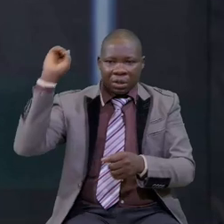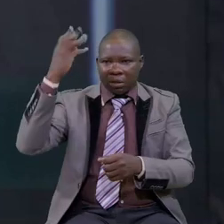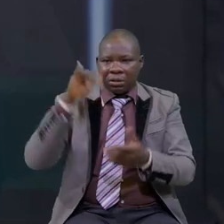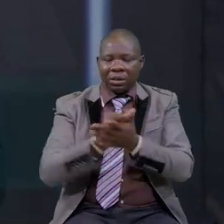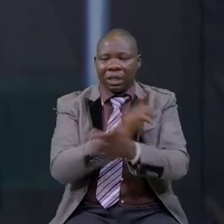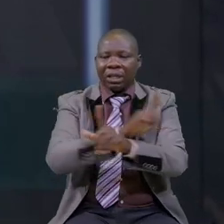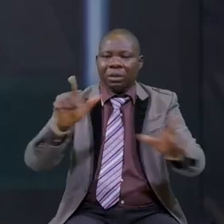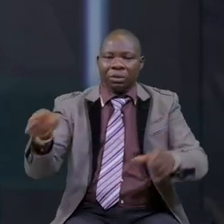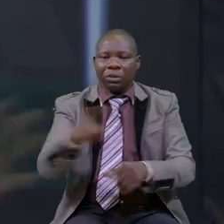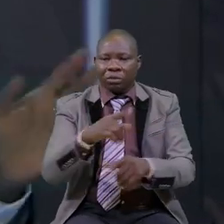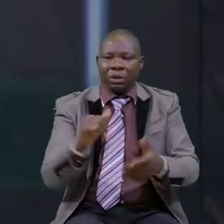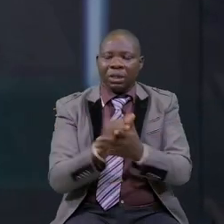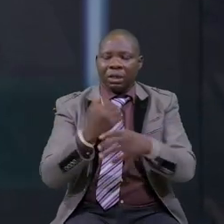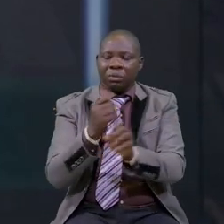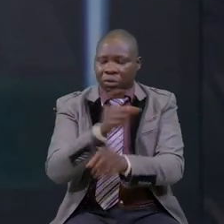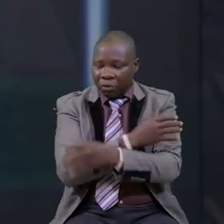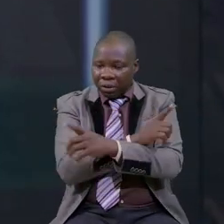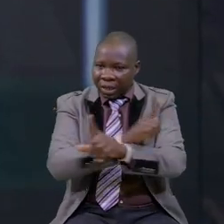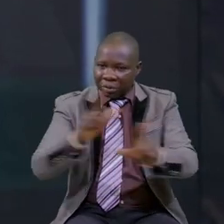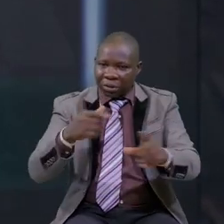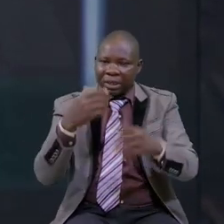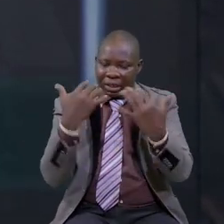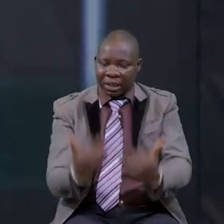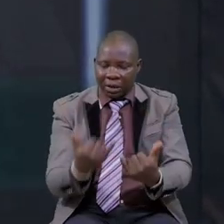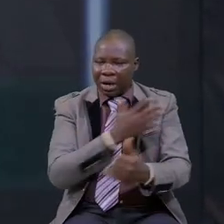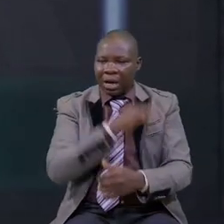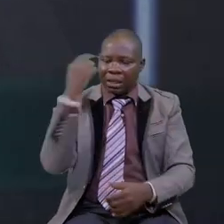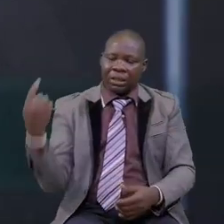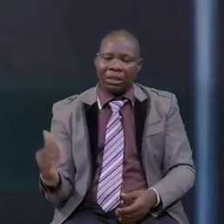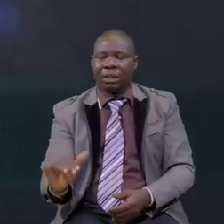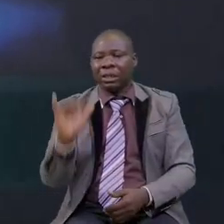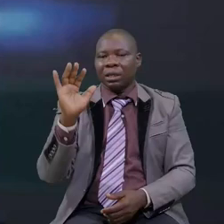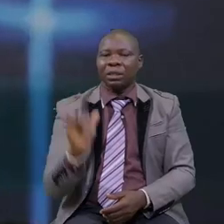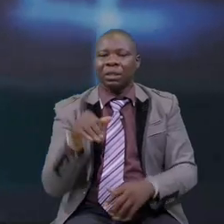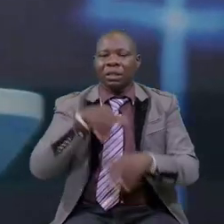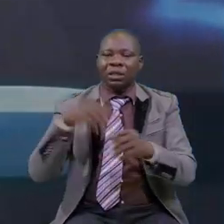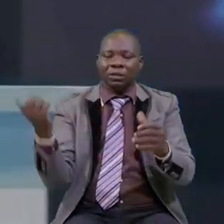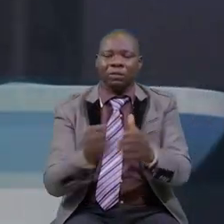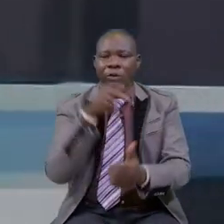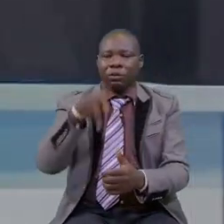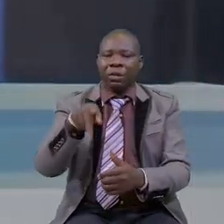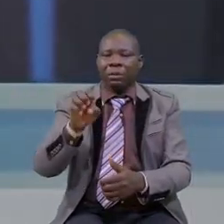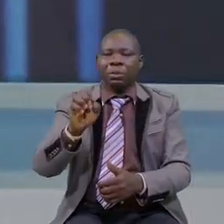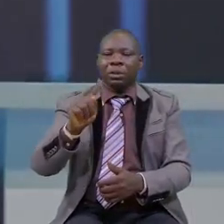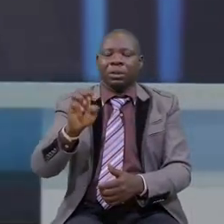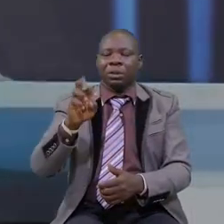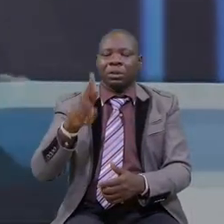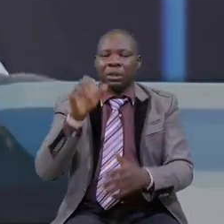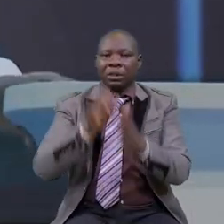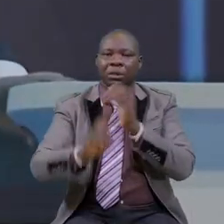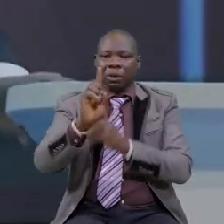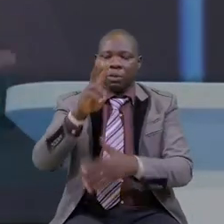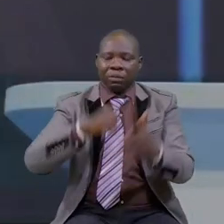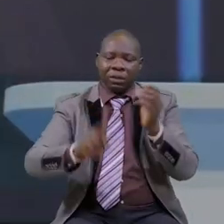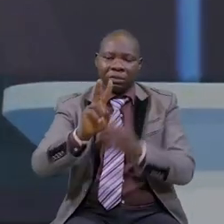libère. Il vous libère maintenant et vous libère éternellement. Il nous dit en 1 Pierre au chapitre 1. Lisons à partir